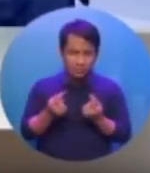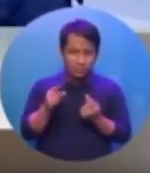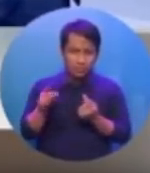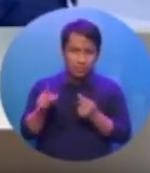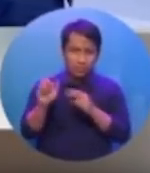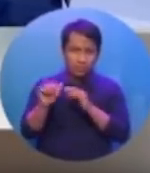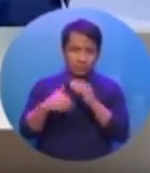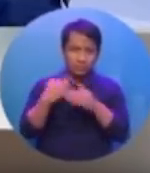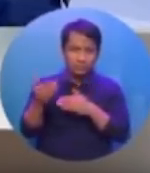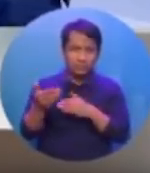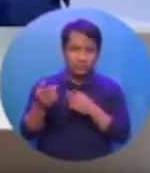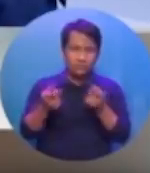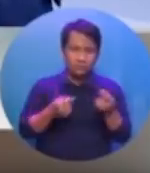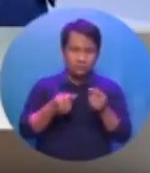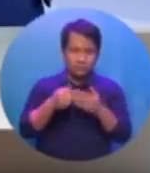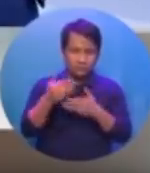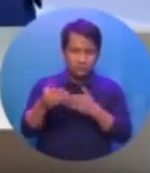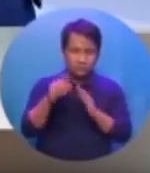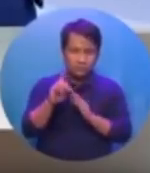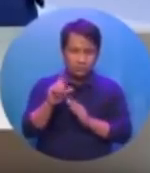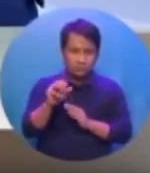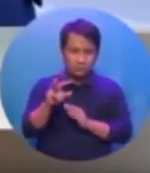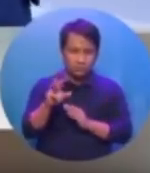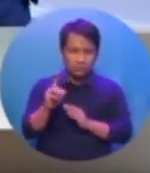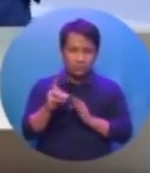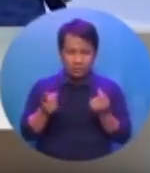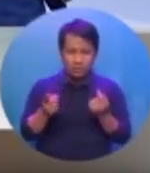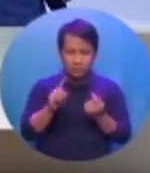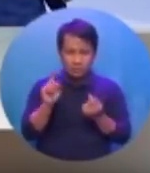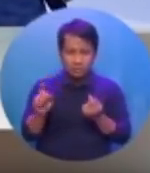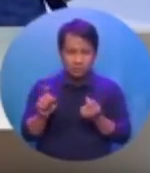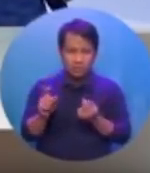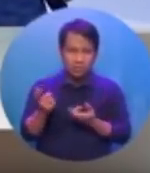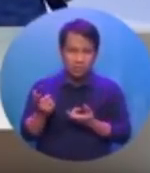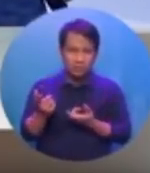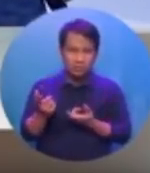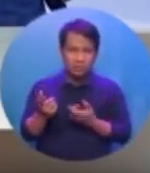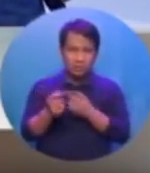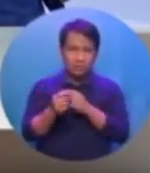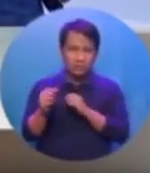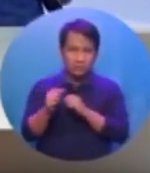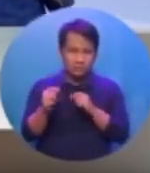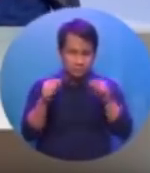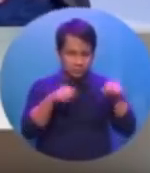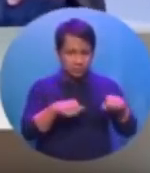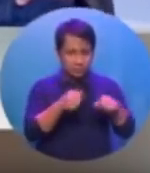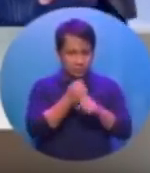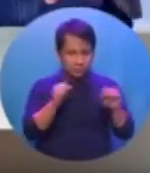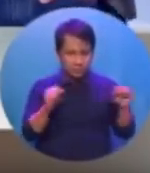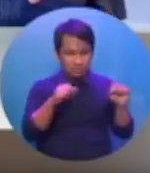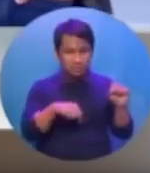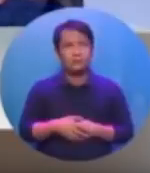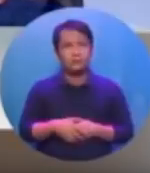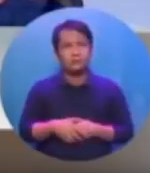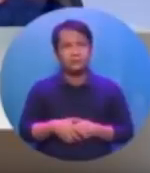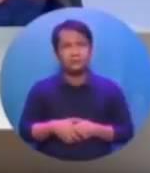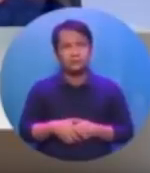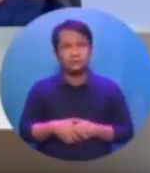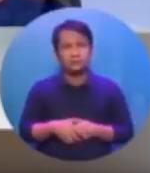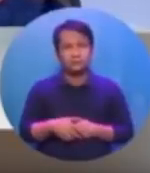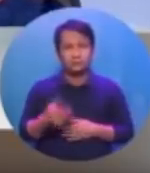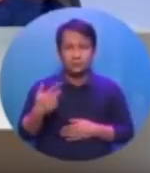magiging susunod na mga gagawin po ng DSWD para sa bata? I-keep safe muna namin dito sa amin. At